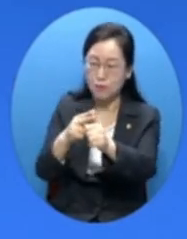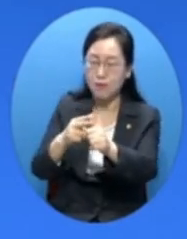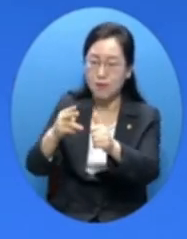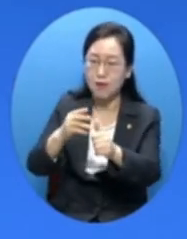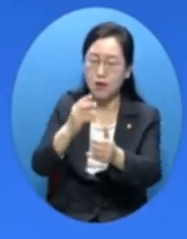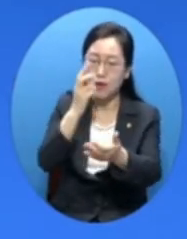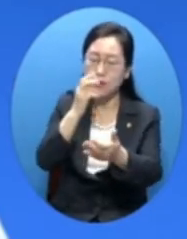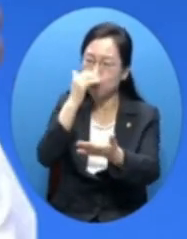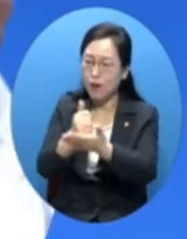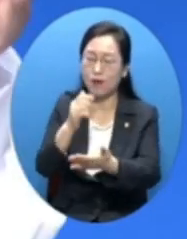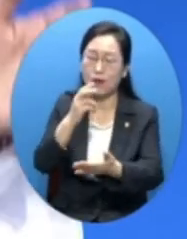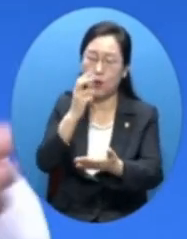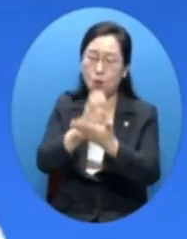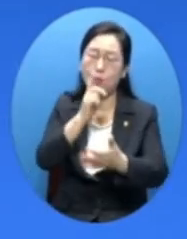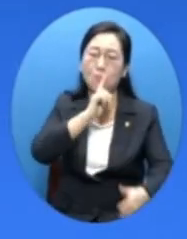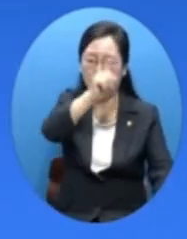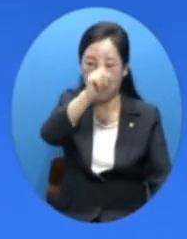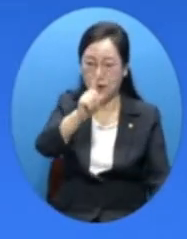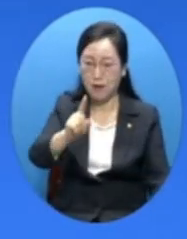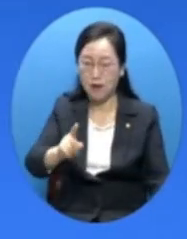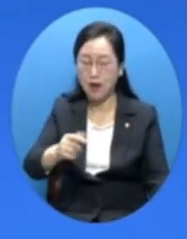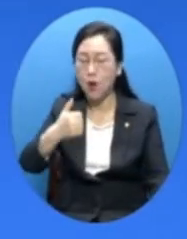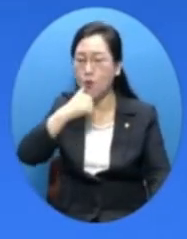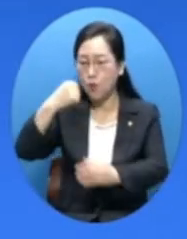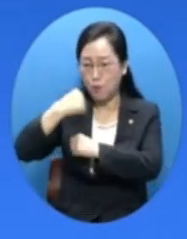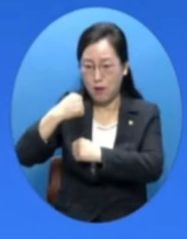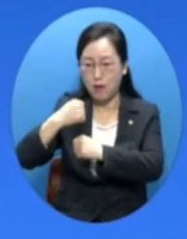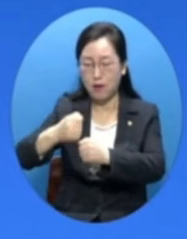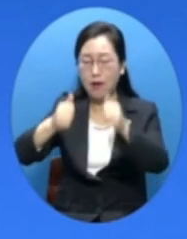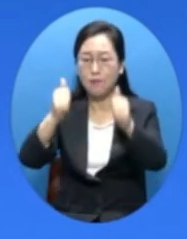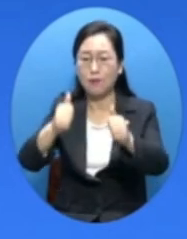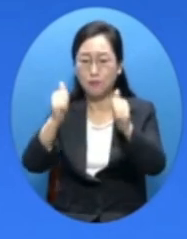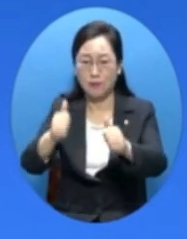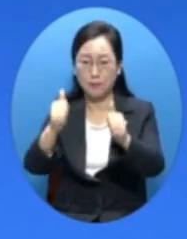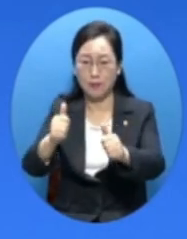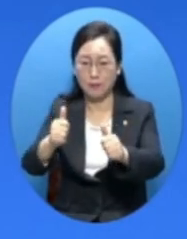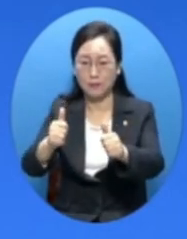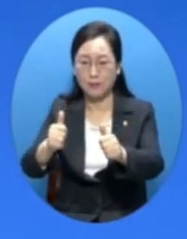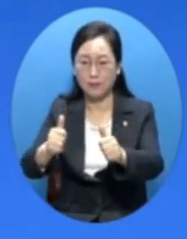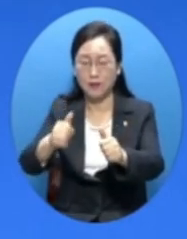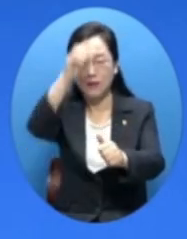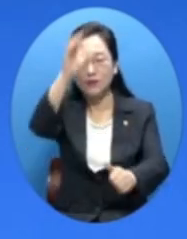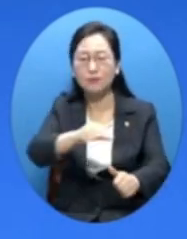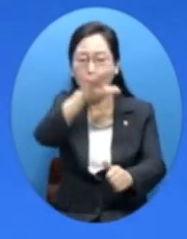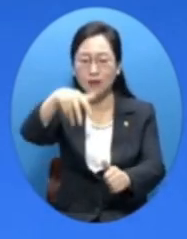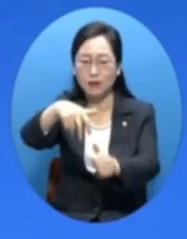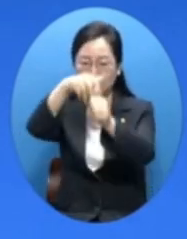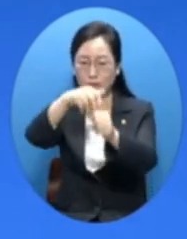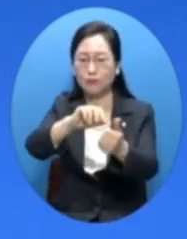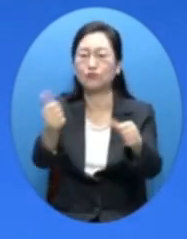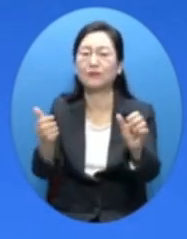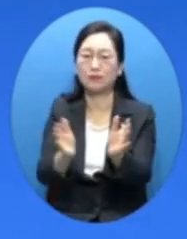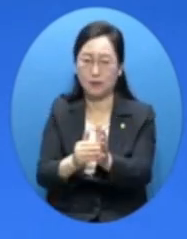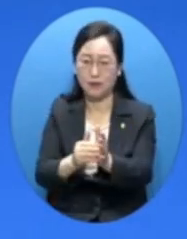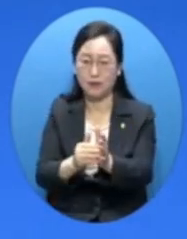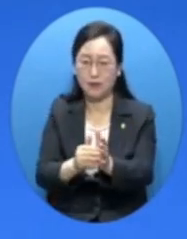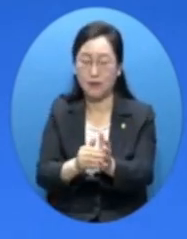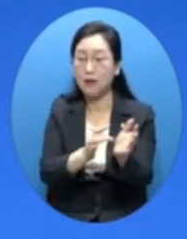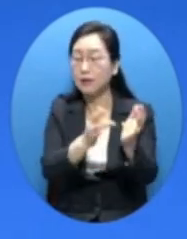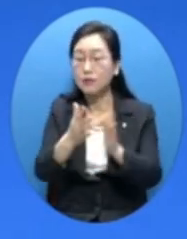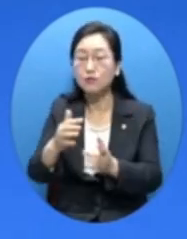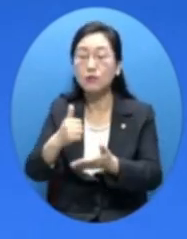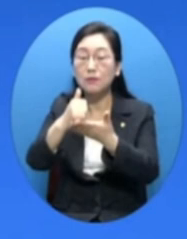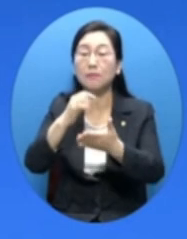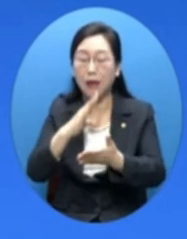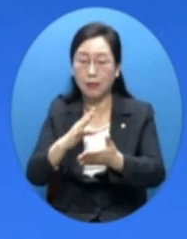총독에게서 사형 선고를 받아 십자가에서 죽임을 당하셨습니다. 오직 예수님만 믿고 의자가